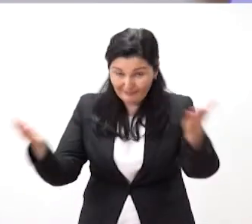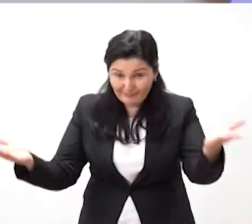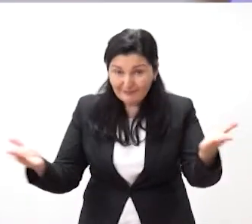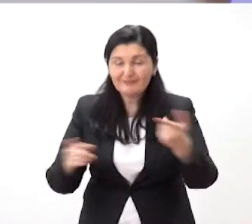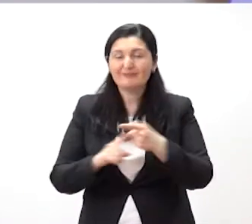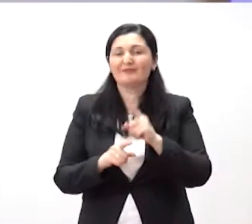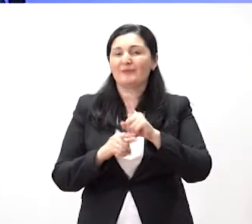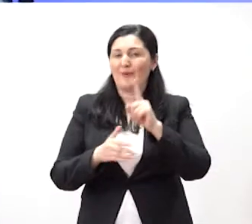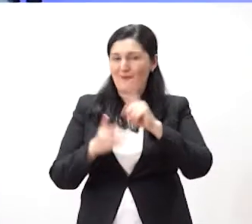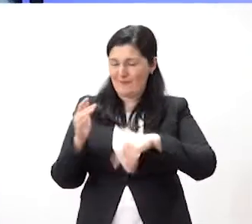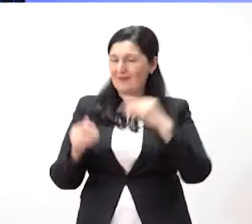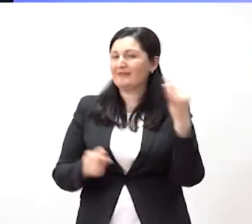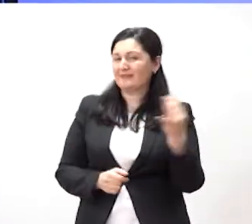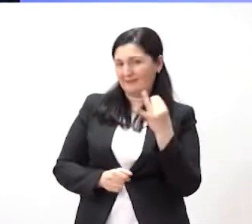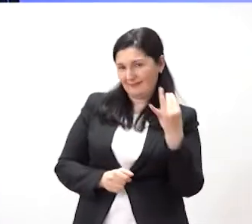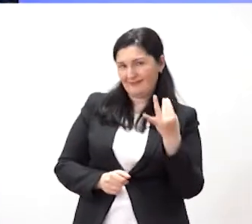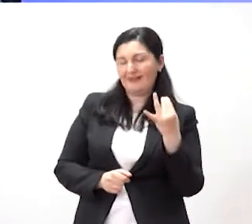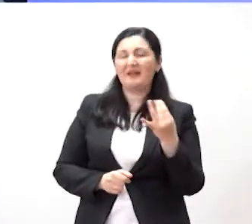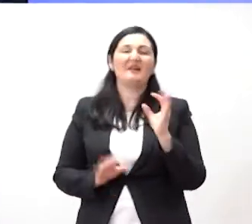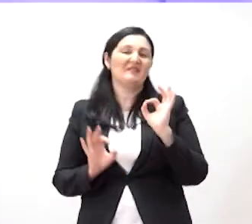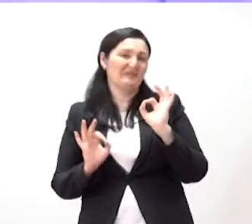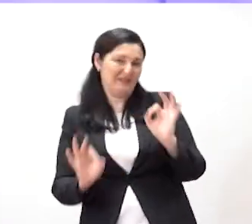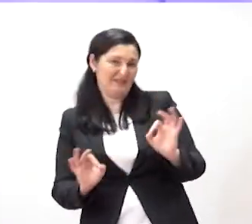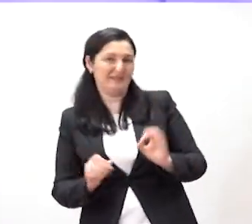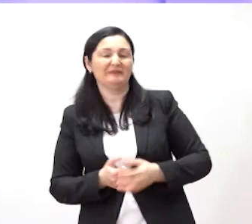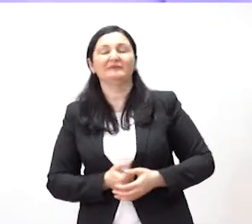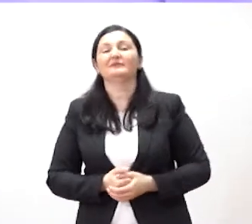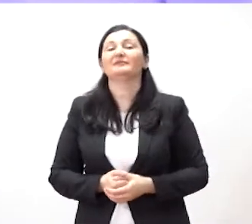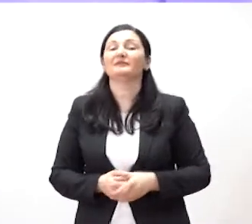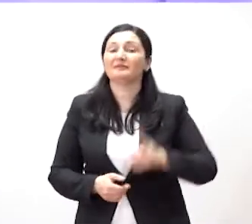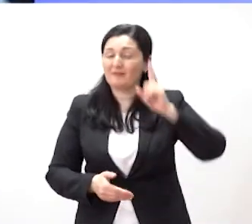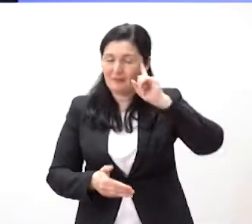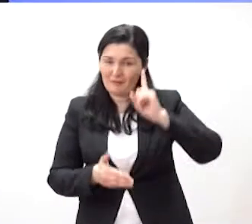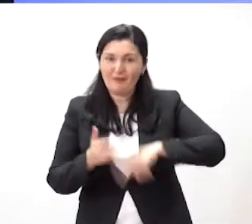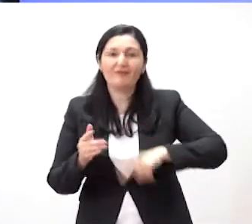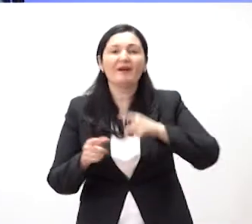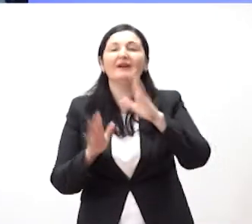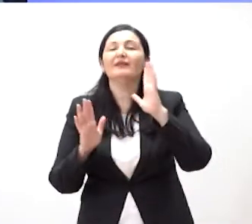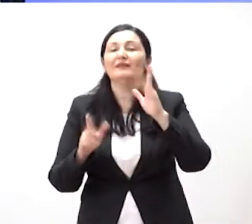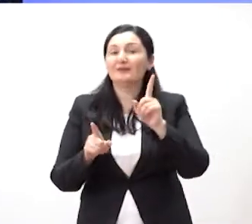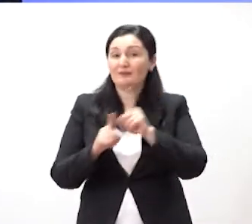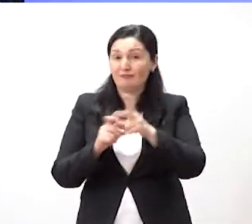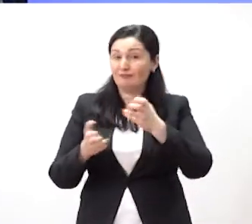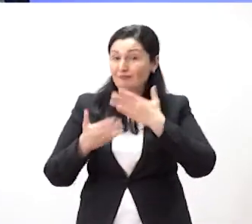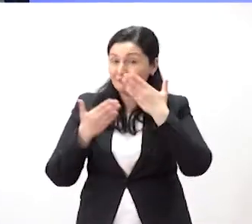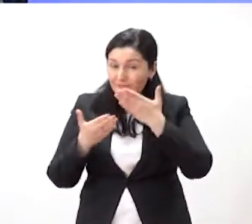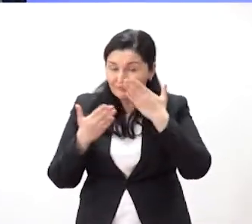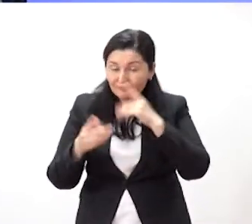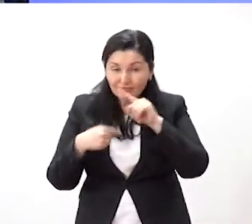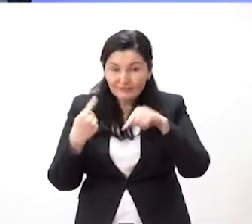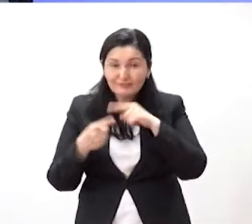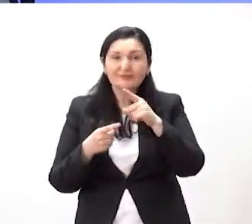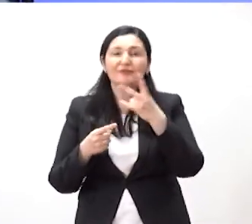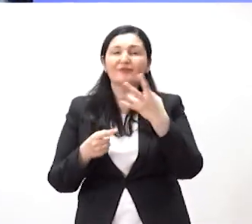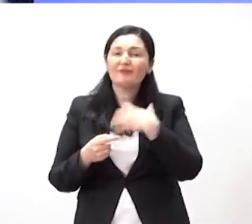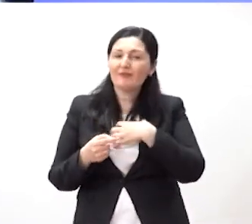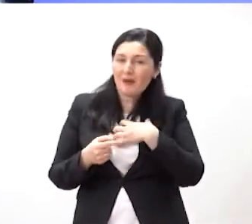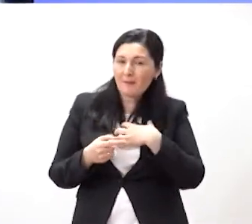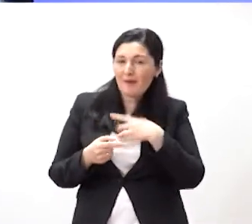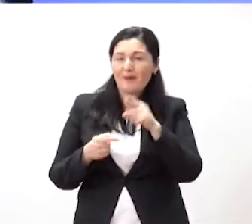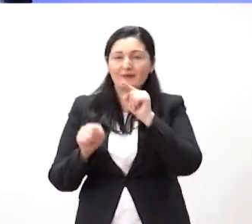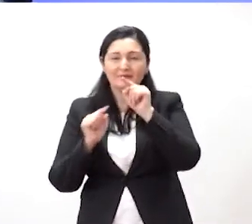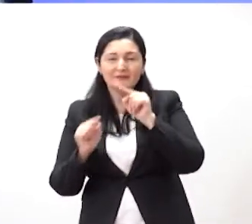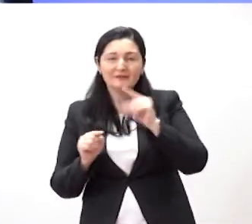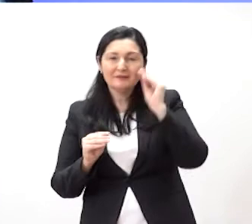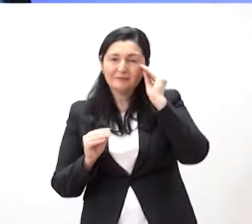عزیزی ما پسند آمد. بله. باور داریم که پس از خوندن نکته های مهمی کتاب